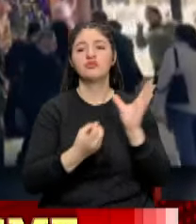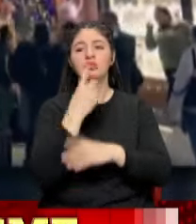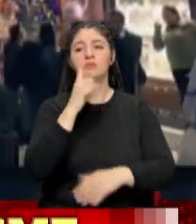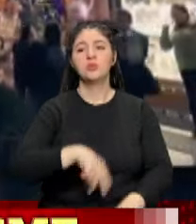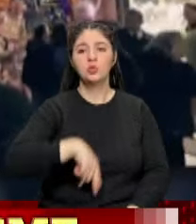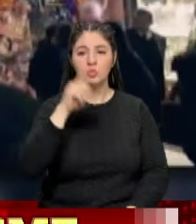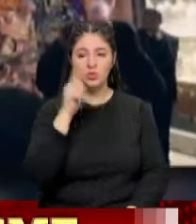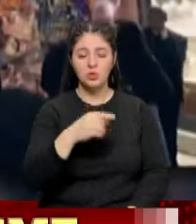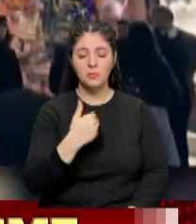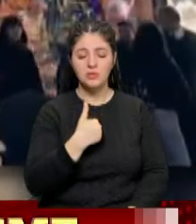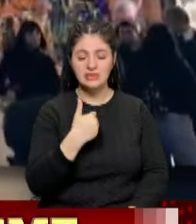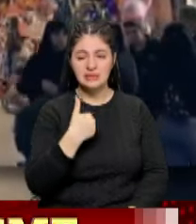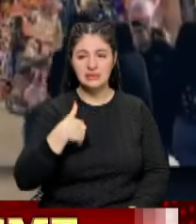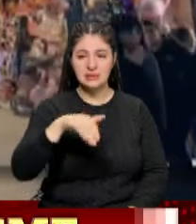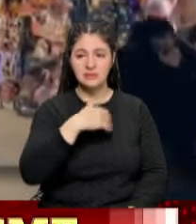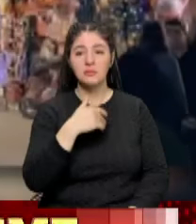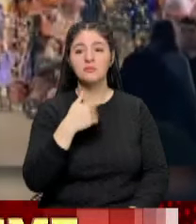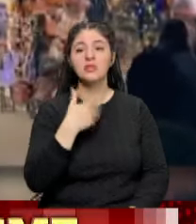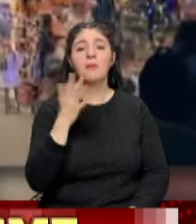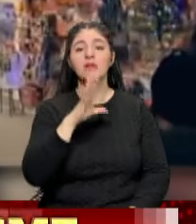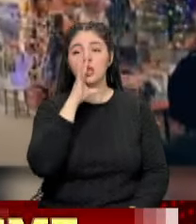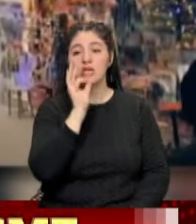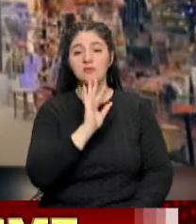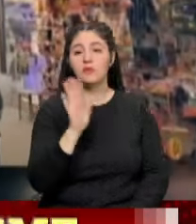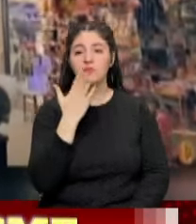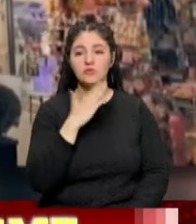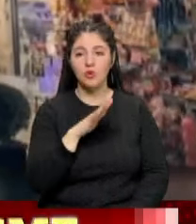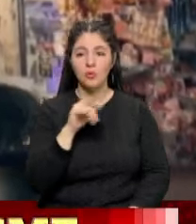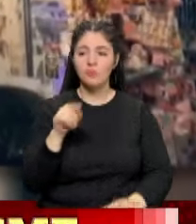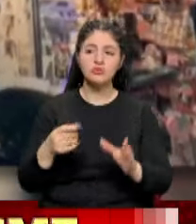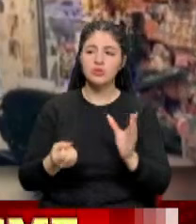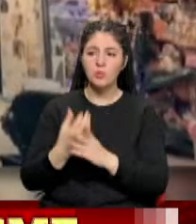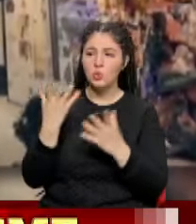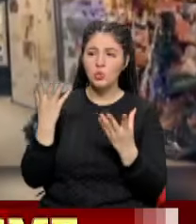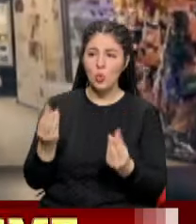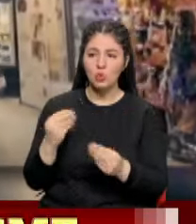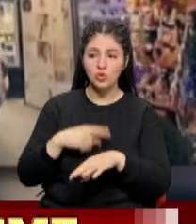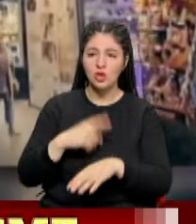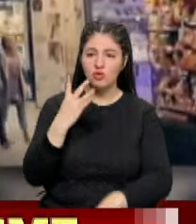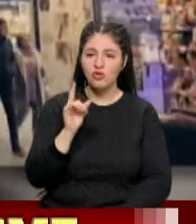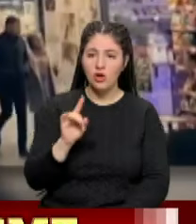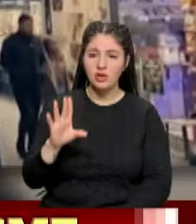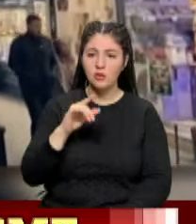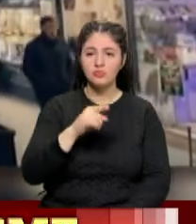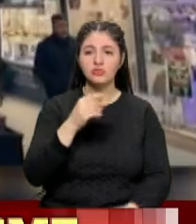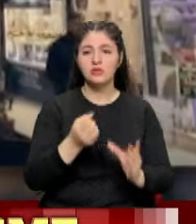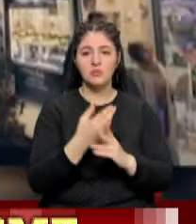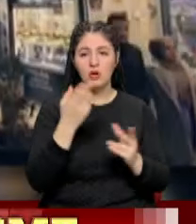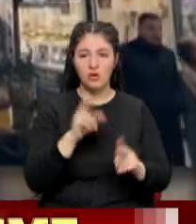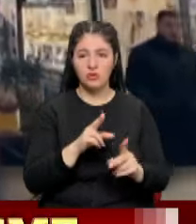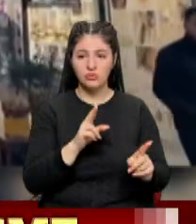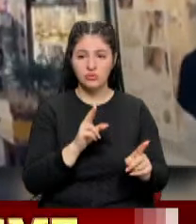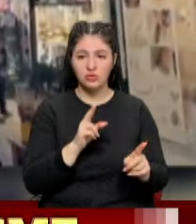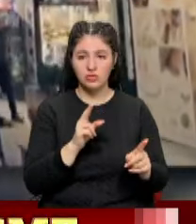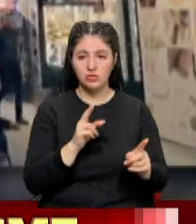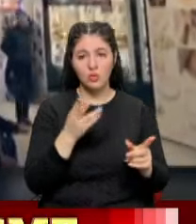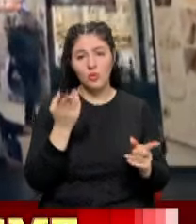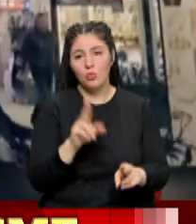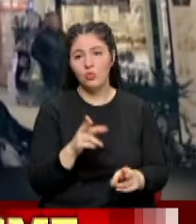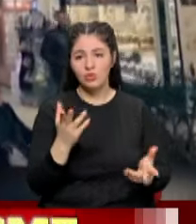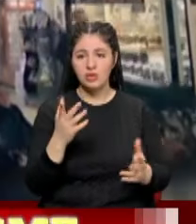gündür. Bizden başka kimsenin bu sabah olmadığını gördük. Bu sabah ne oldu 4.17'de? Bu sabah öldük. Bu sabah